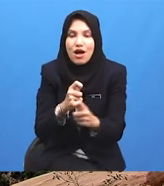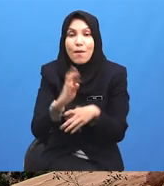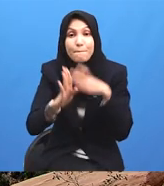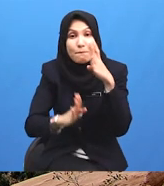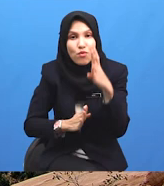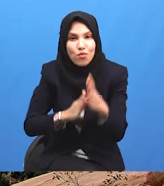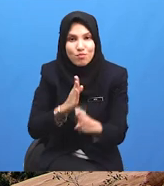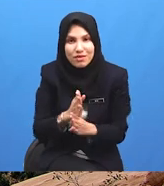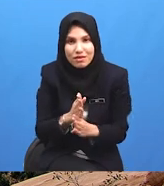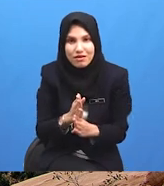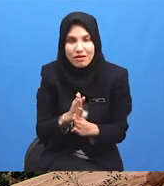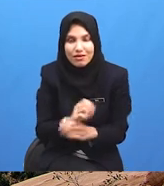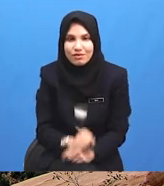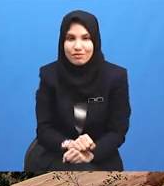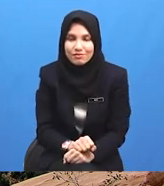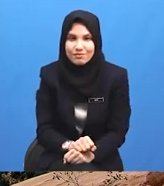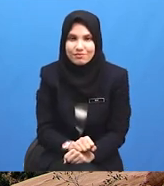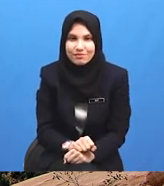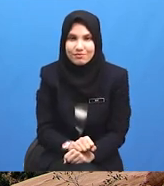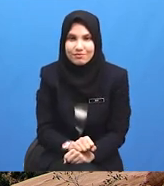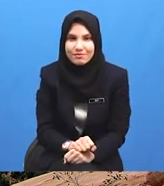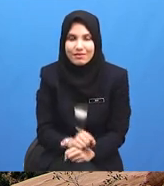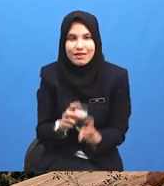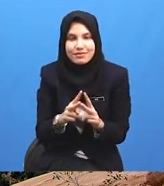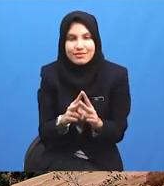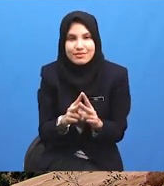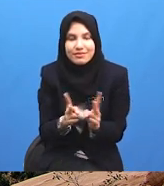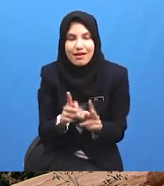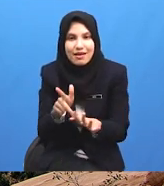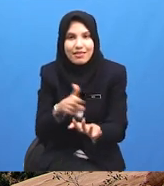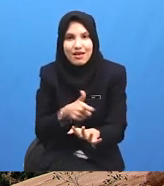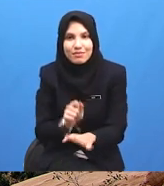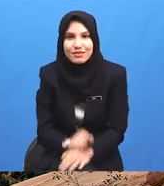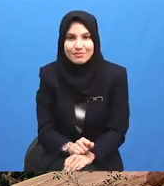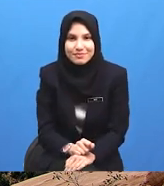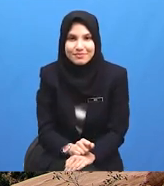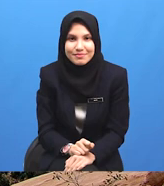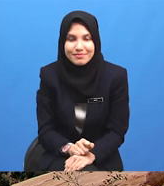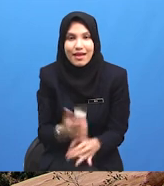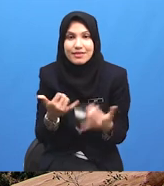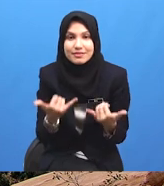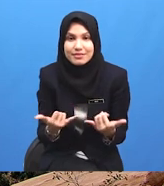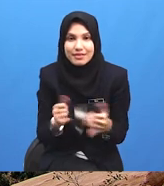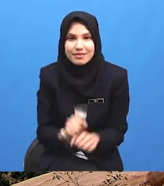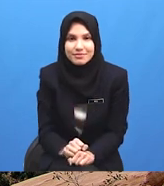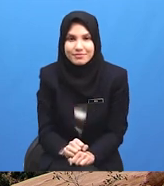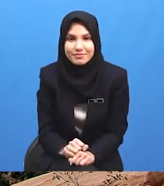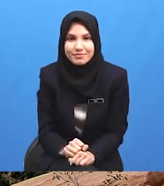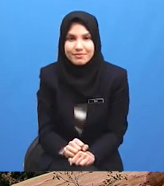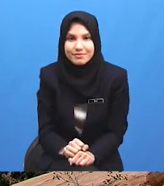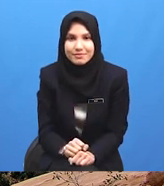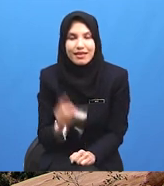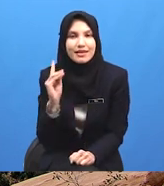Itulah tempoh masa yang diperlukan oleh planet Uranus membuat satu pusingan lengkap. Sekarang, kita akan